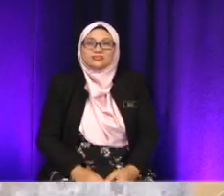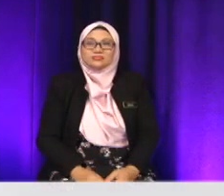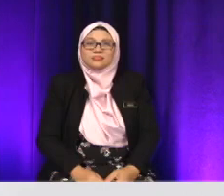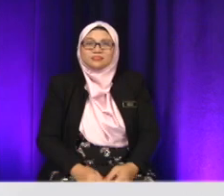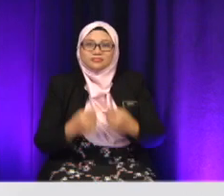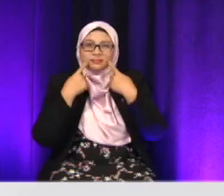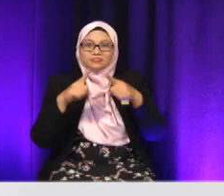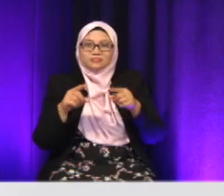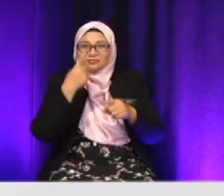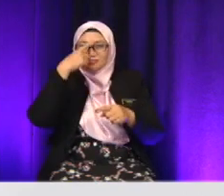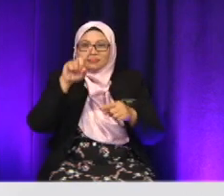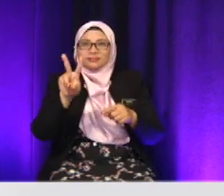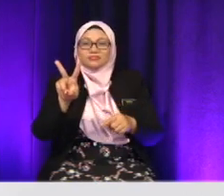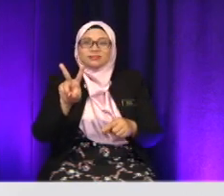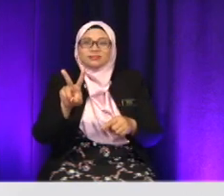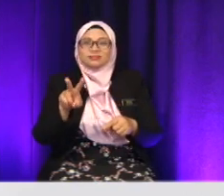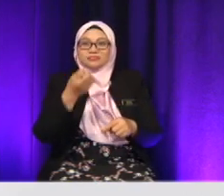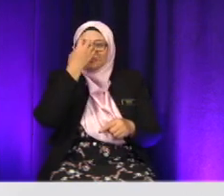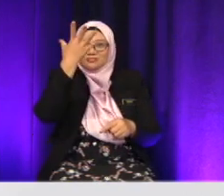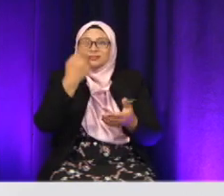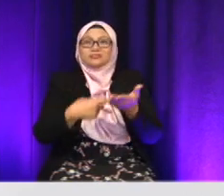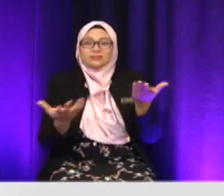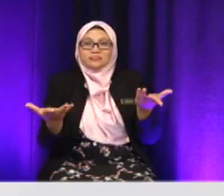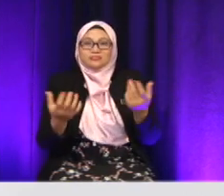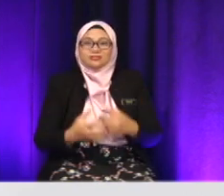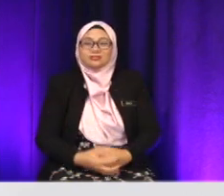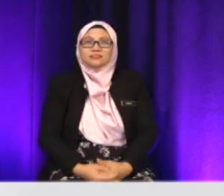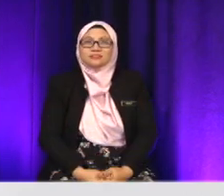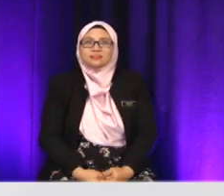untuk yang kedua ini Angelina Terangkan apa ini